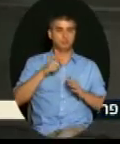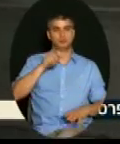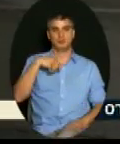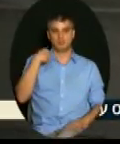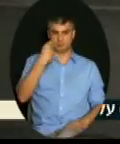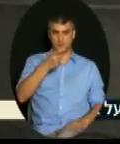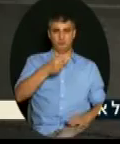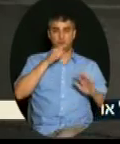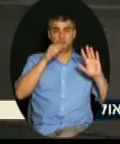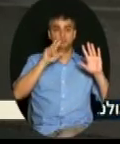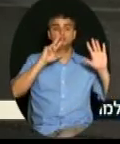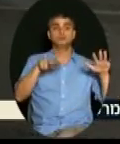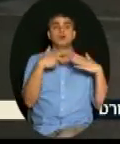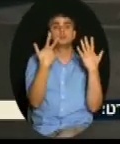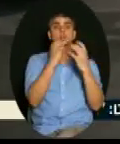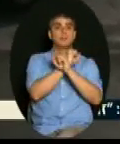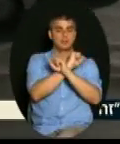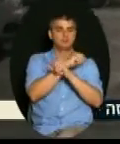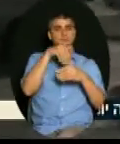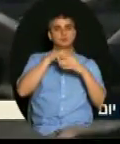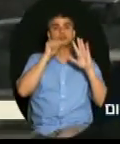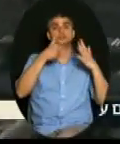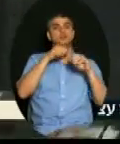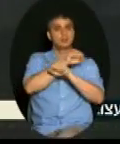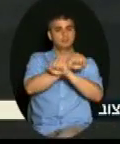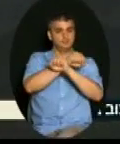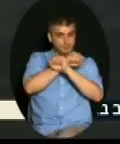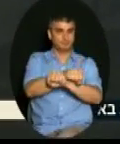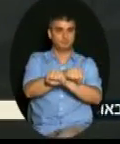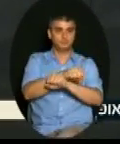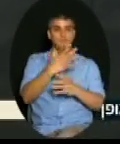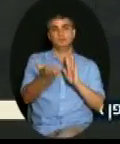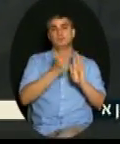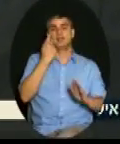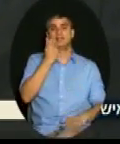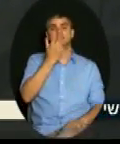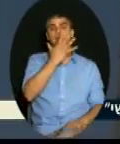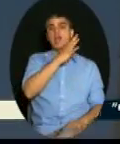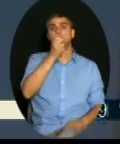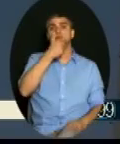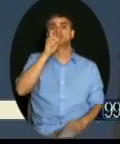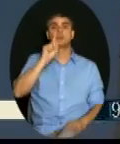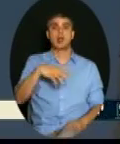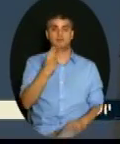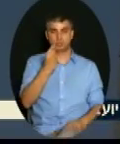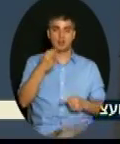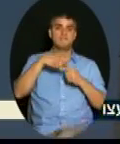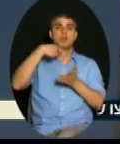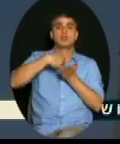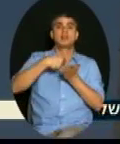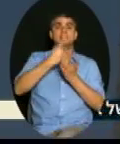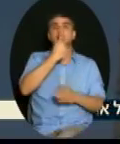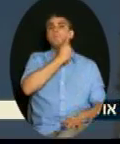דוד רוזן גזר עליו 8 שנות מאסר, מהן 6 שנים בפועל. חילוט כספי של 560 אלף שקלים וקנס